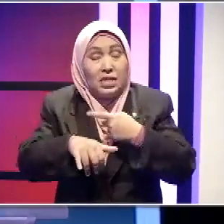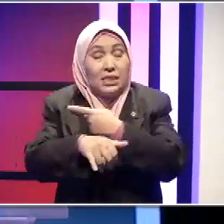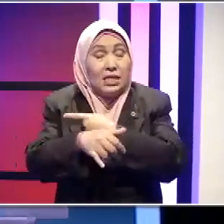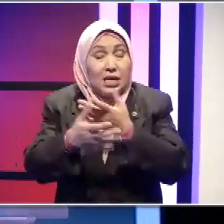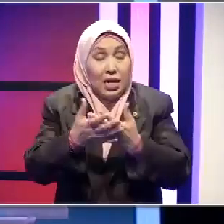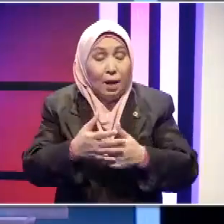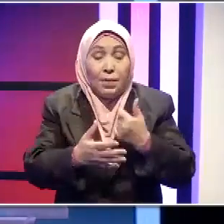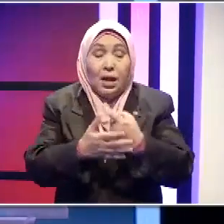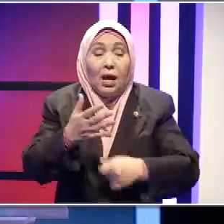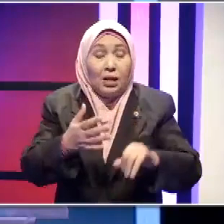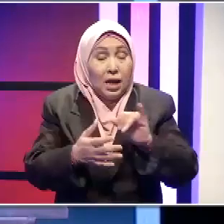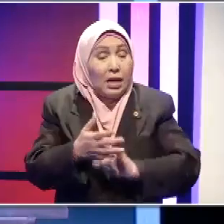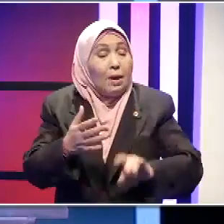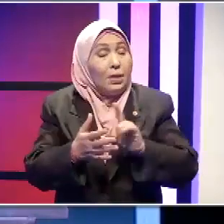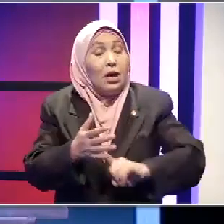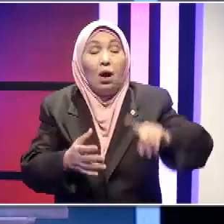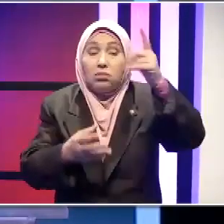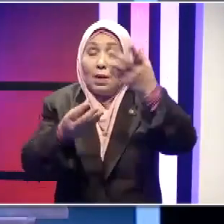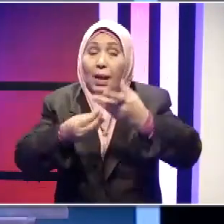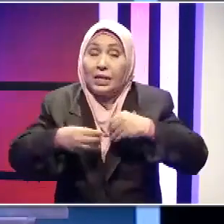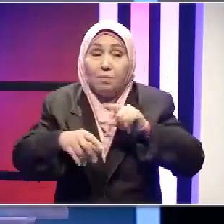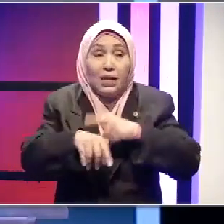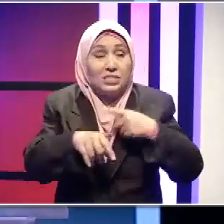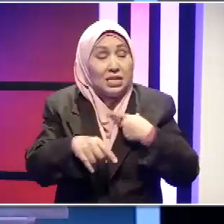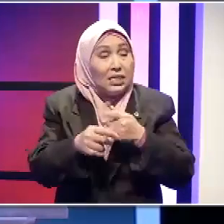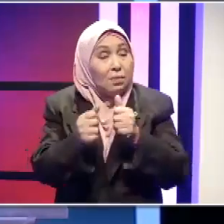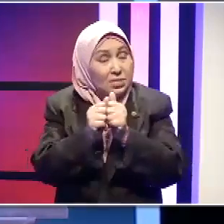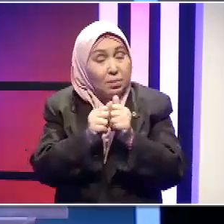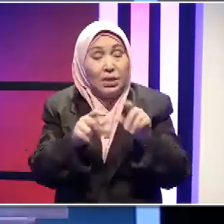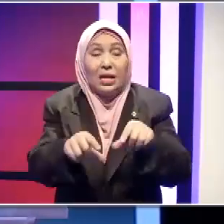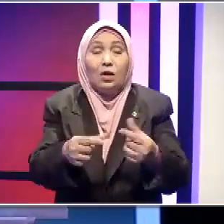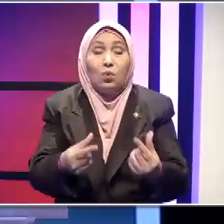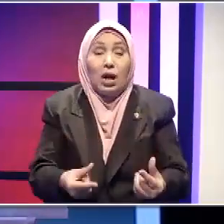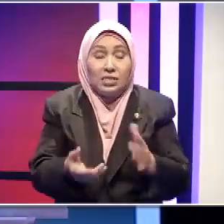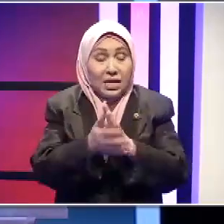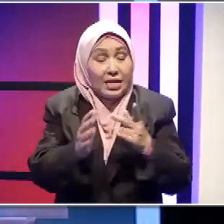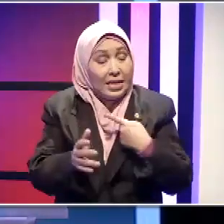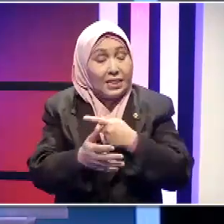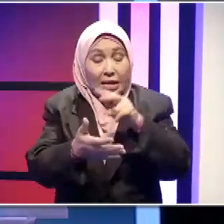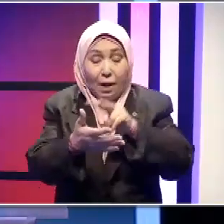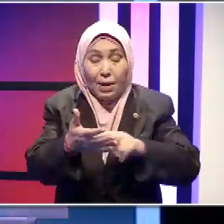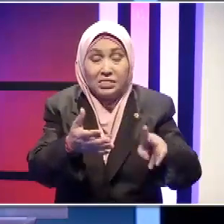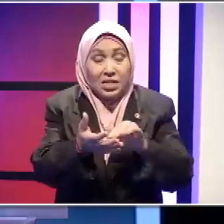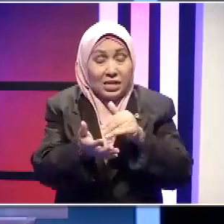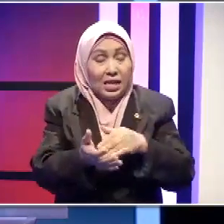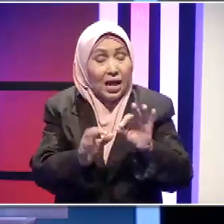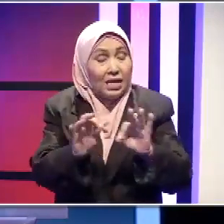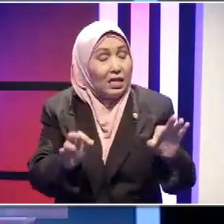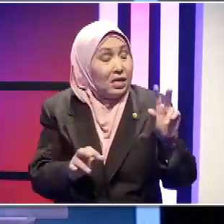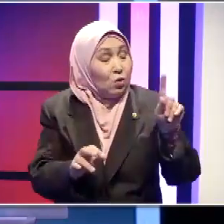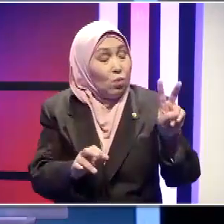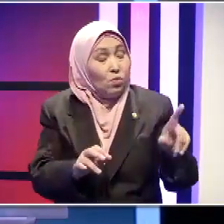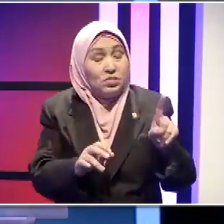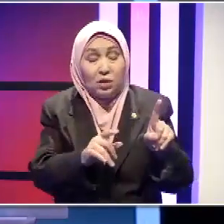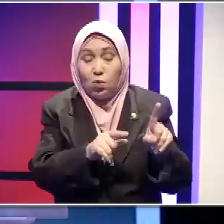Alquran menghargai Allah ta'ala berlima sih kita bersama dengan Alquran kan jadi kita nak Bace sekali lagi ayat yang ke-21